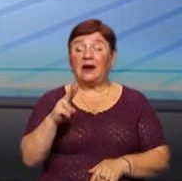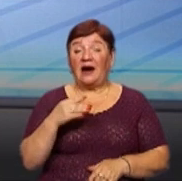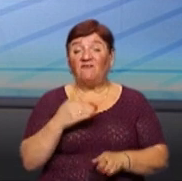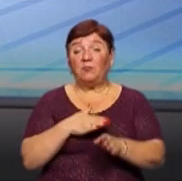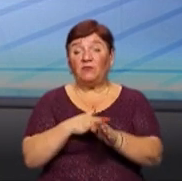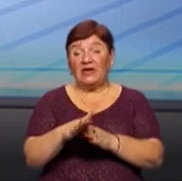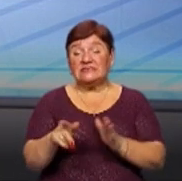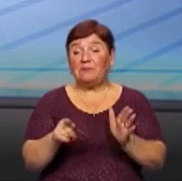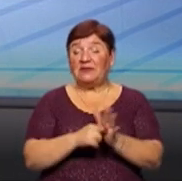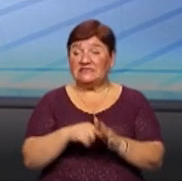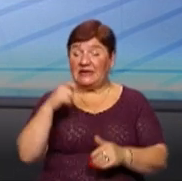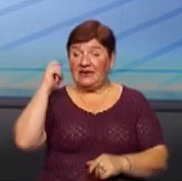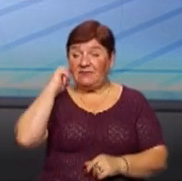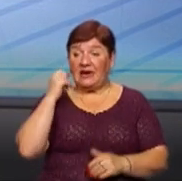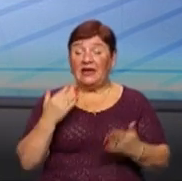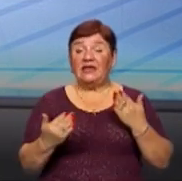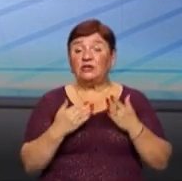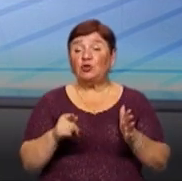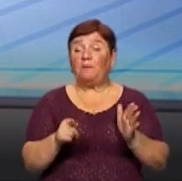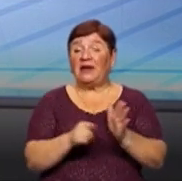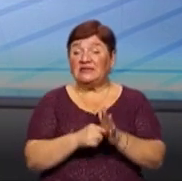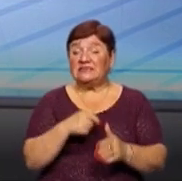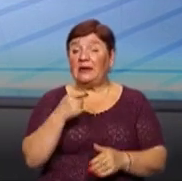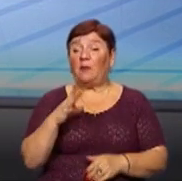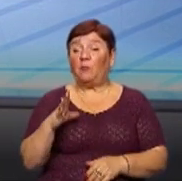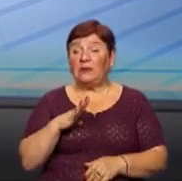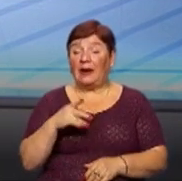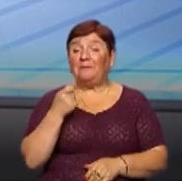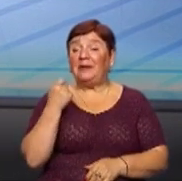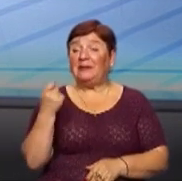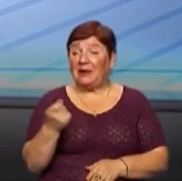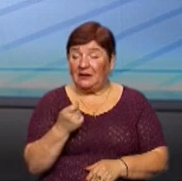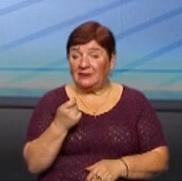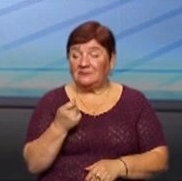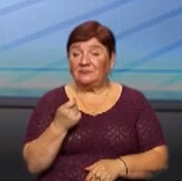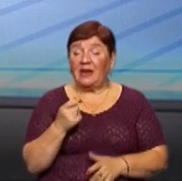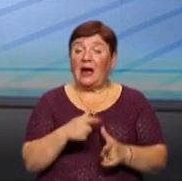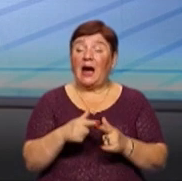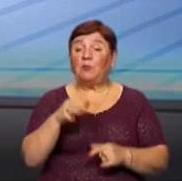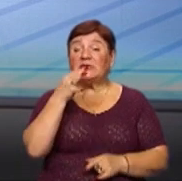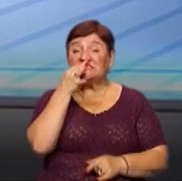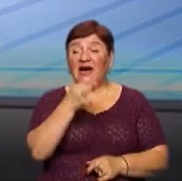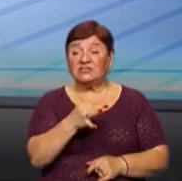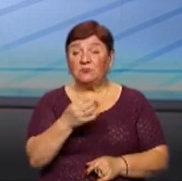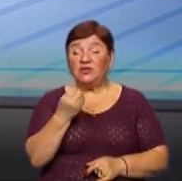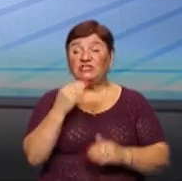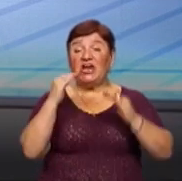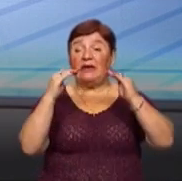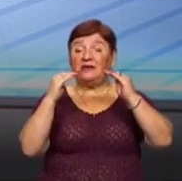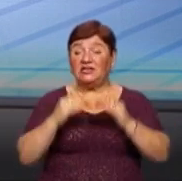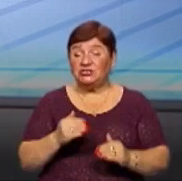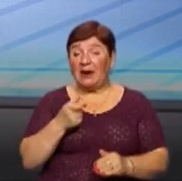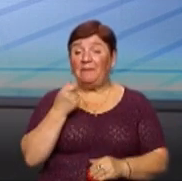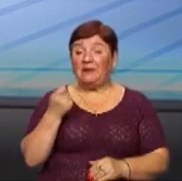їй виповняється пенсійний вік. Ну, якщо в неї пенсія була мінімальна, або, скажімо, ну, ще нижче